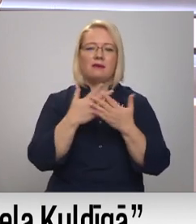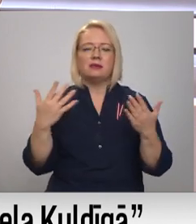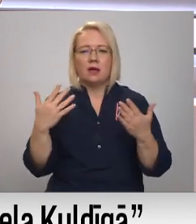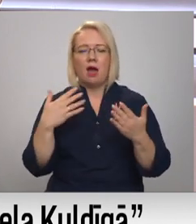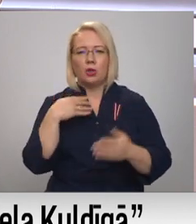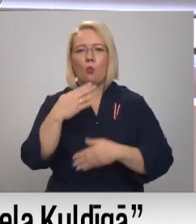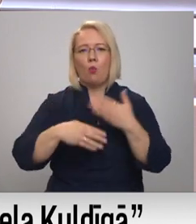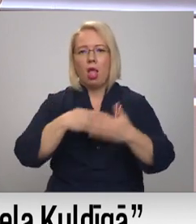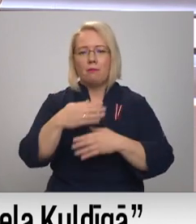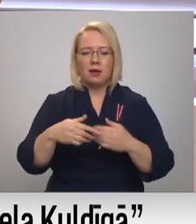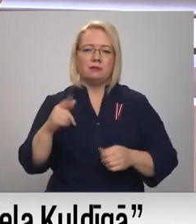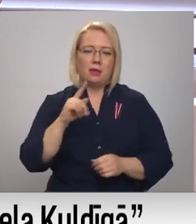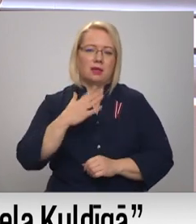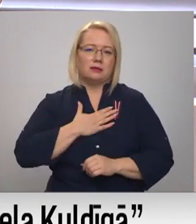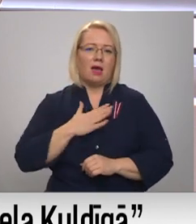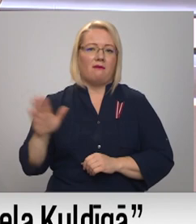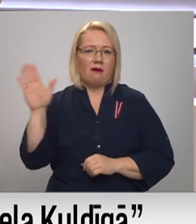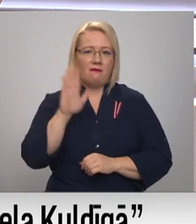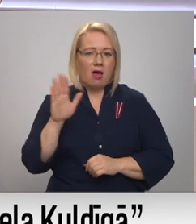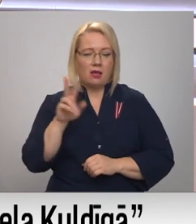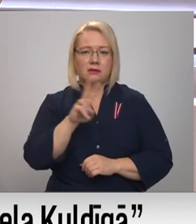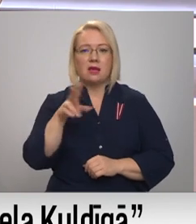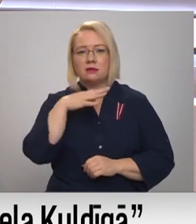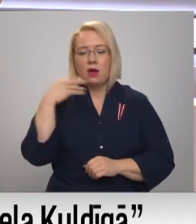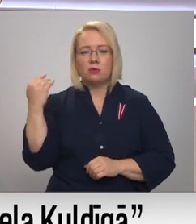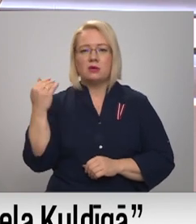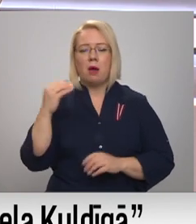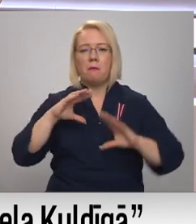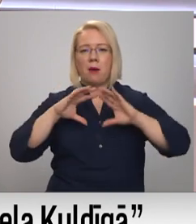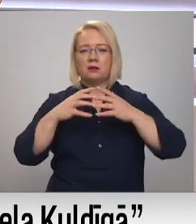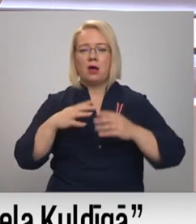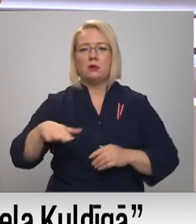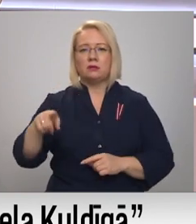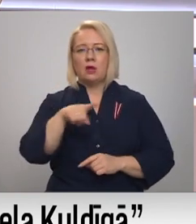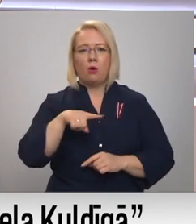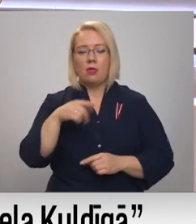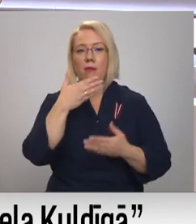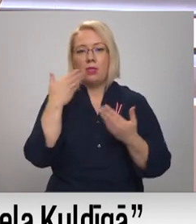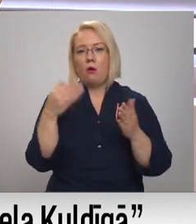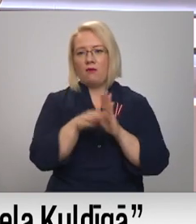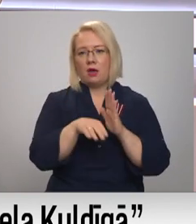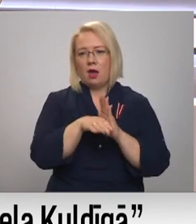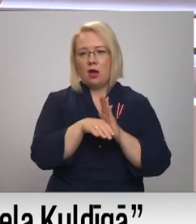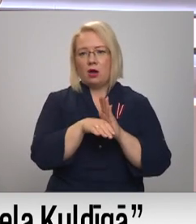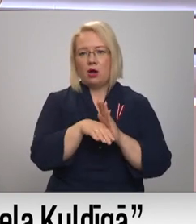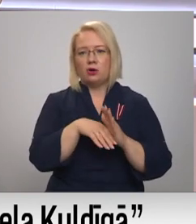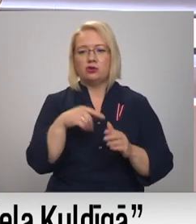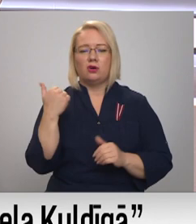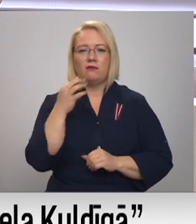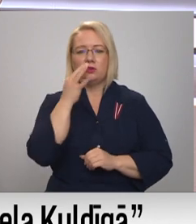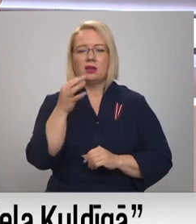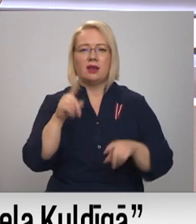nu, bet tomēr mums ir savu valsts, kas ļoti daudziem pasaules tautām daudzām nav vienkārši. Jā, un to grūti reizēm ir apzināties,